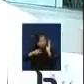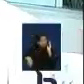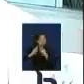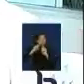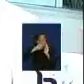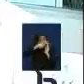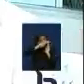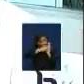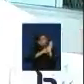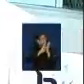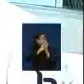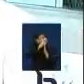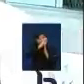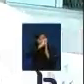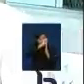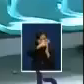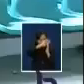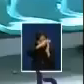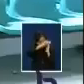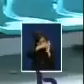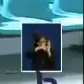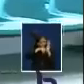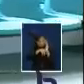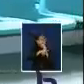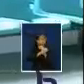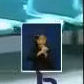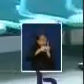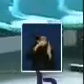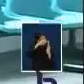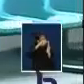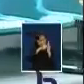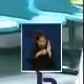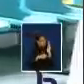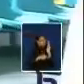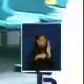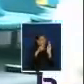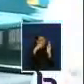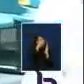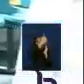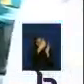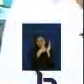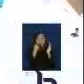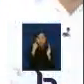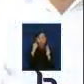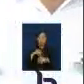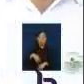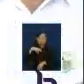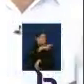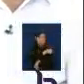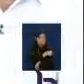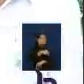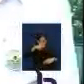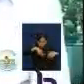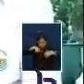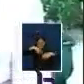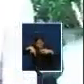นะตั้งแต่น่านลงไปจนถึงตราดเลยนะทุกวันเราตรวจเด็กที่อายุต่ำกว่า7 ขวบลงมาผ่านมาเราตรวจไข้